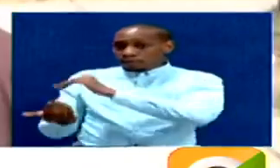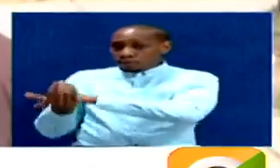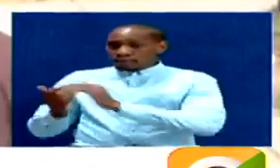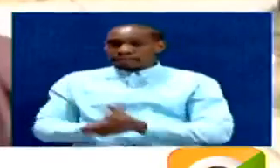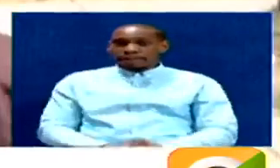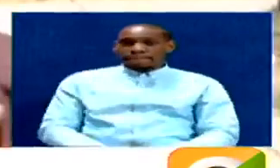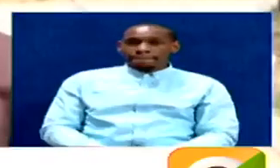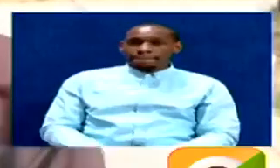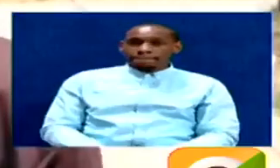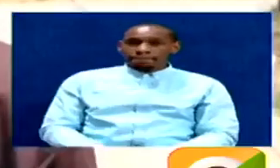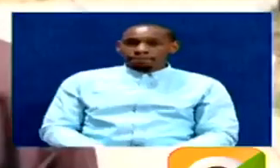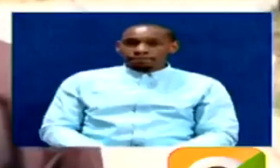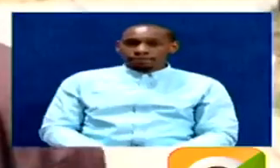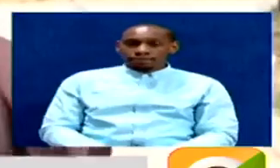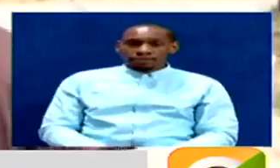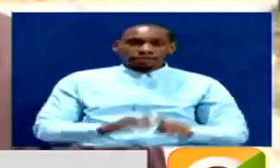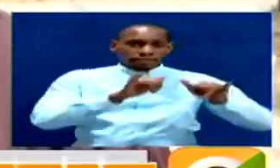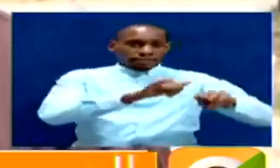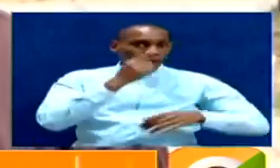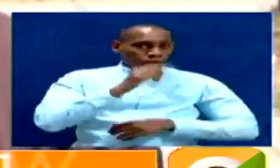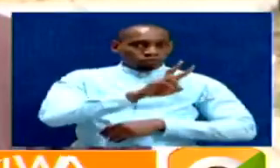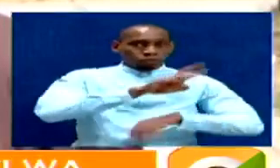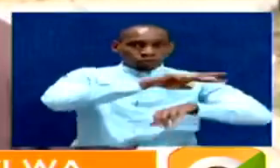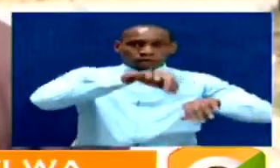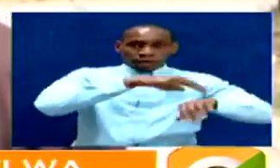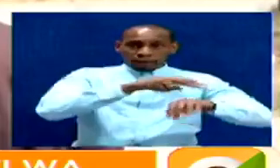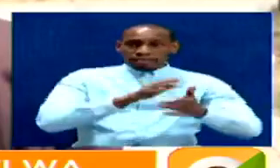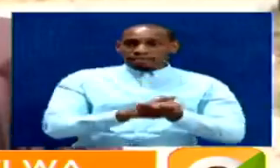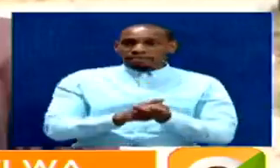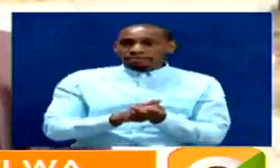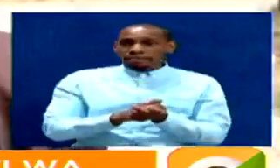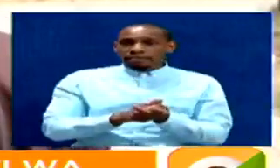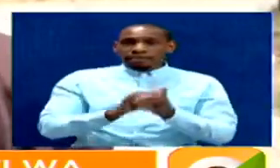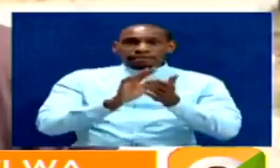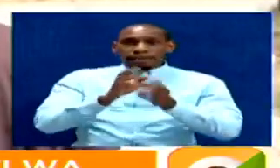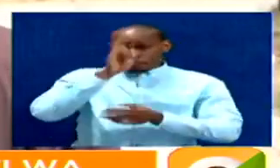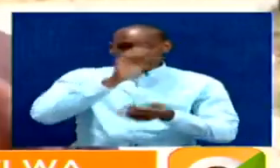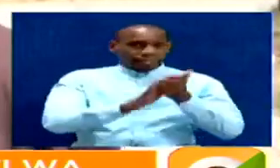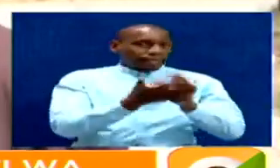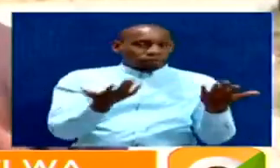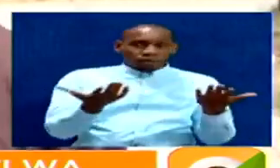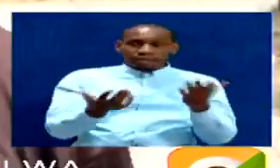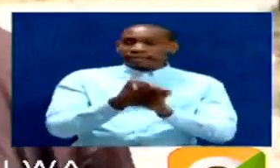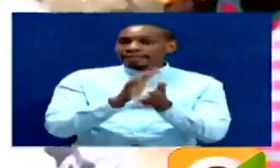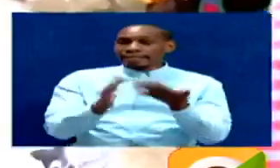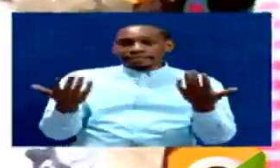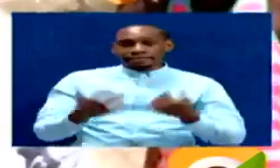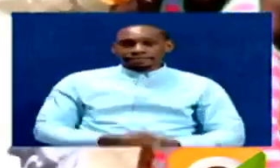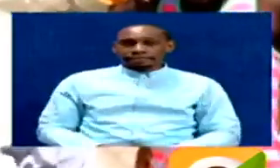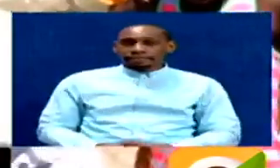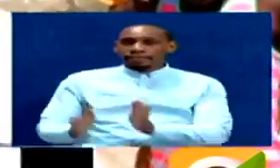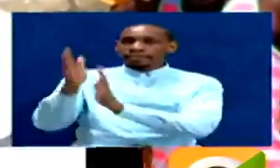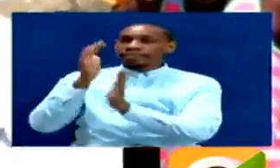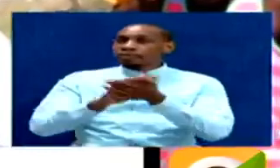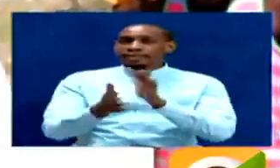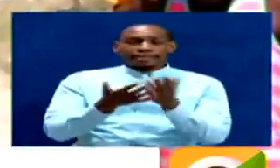asubuhi. Si wamerudi na wamekaa karibu masaa mawili, masaa matatu na hakuna polisi, hakuna nini.